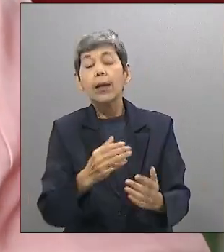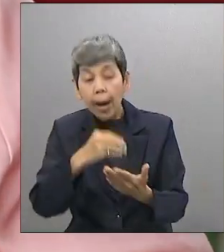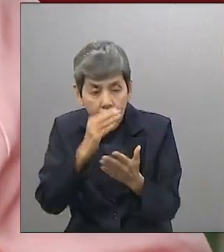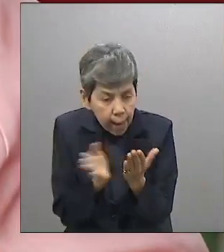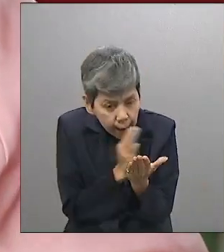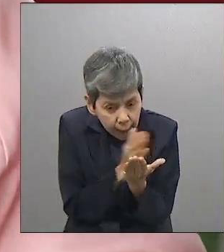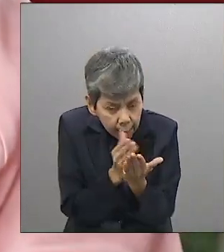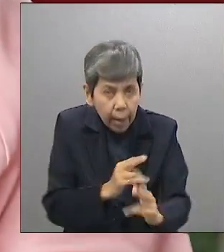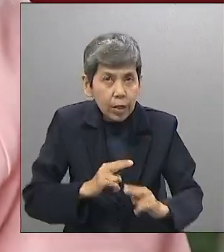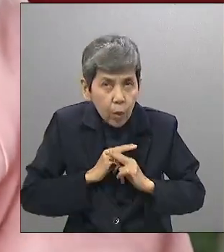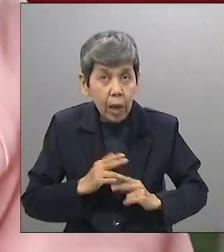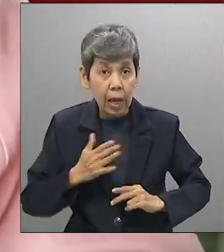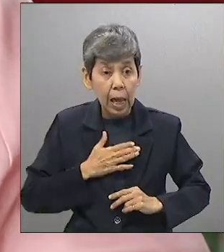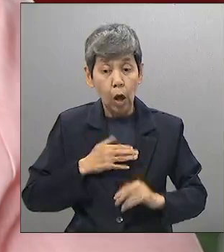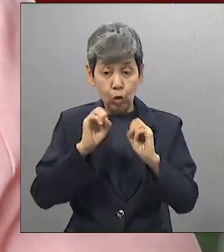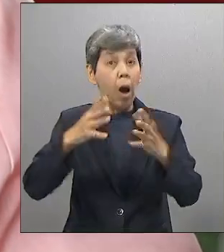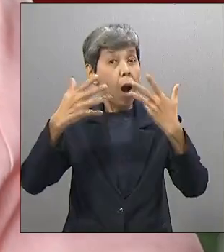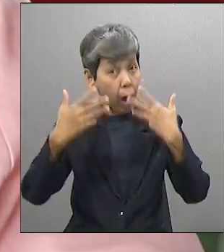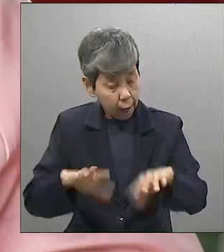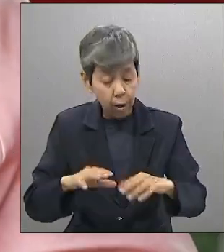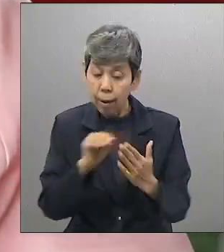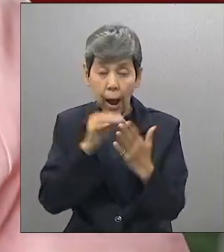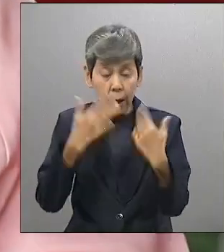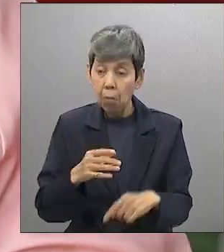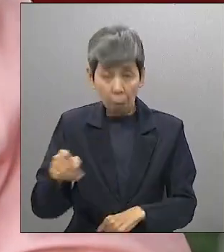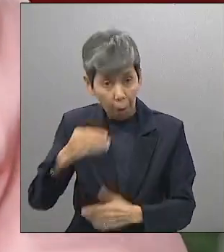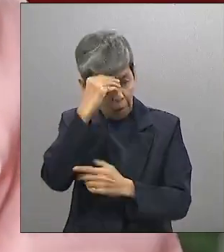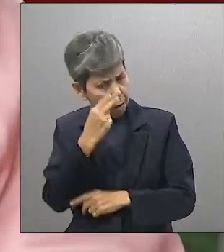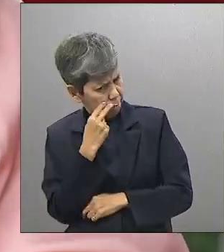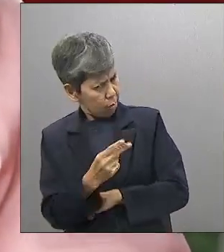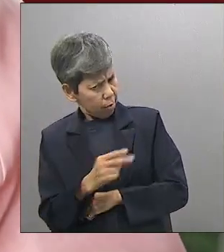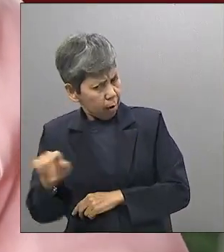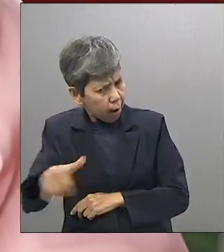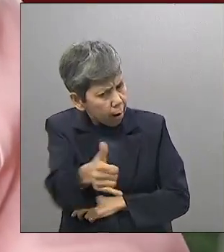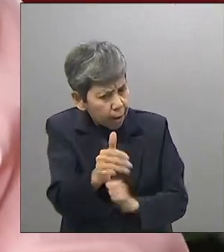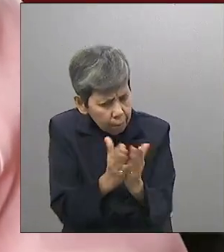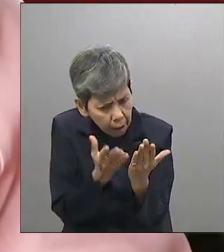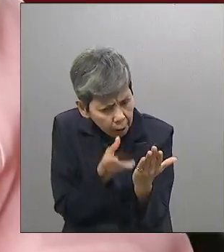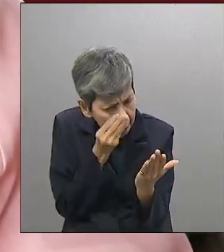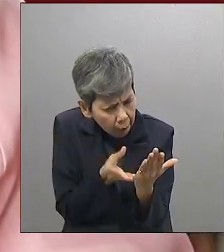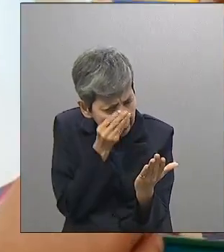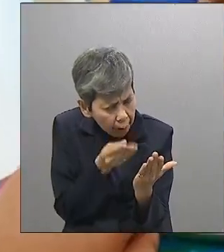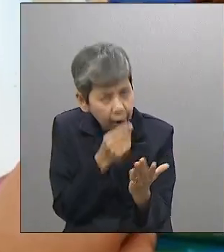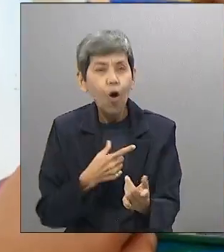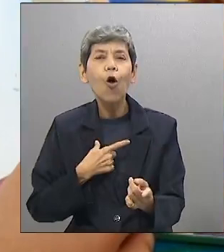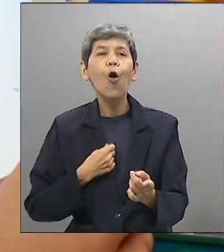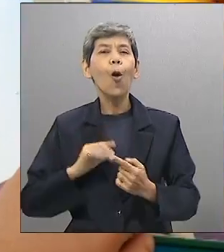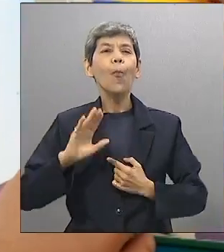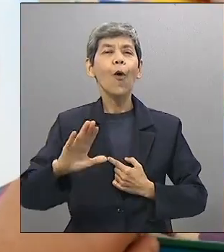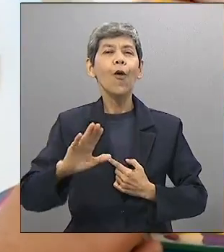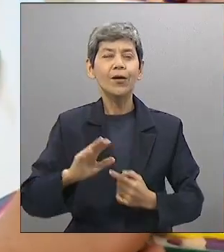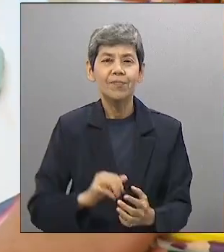หงจากที่แม้วคุณคจะสอนสิทธแล้ว อ่านสทธแล้เขาก็ยังคงกลบมาอ่านเลมเดิมซ้ำๆ เล่มที่เขาชอบเรื่